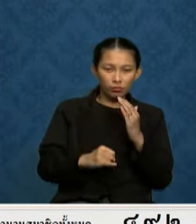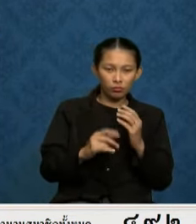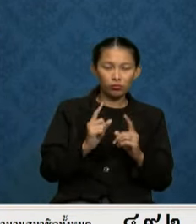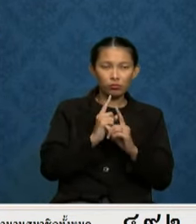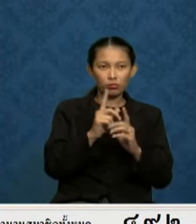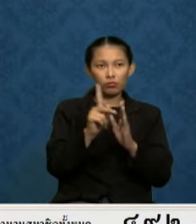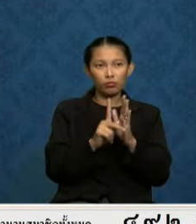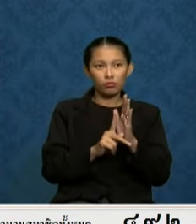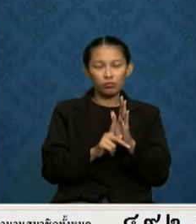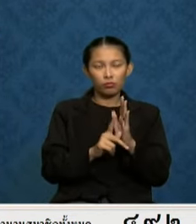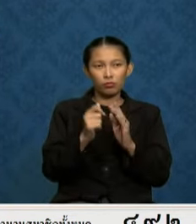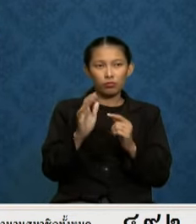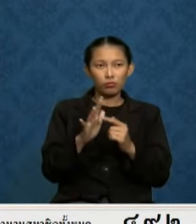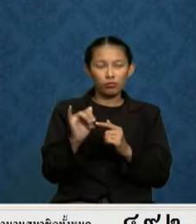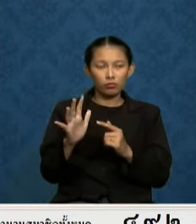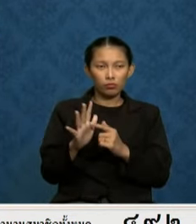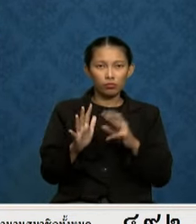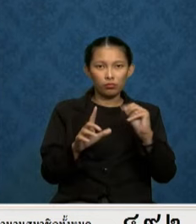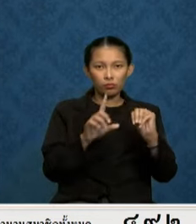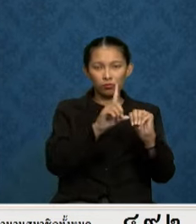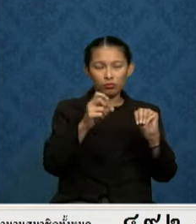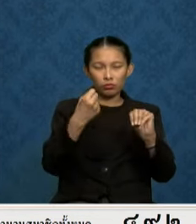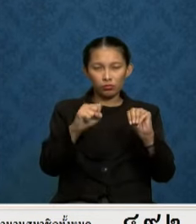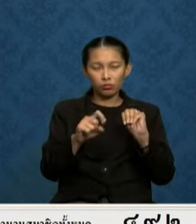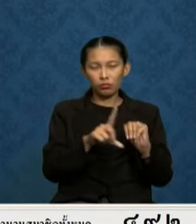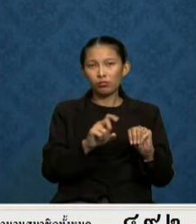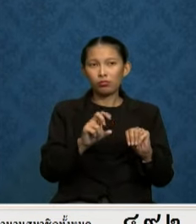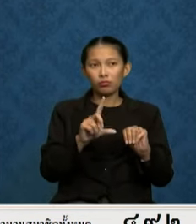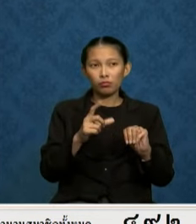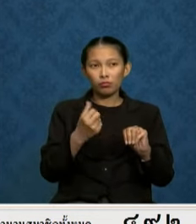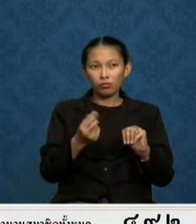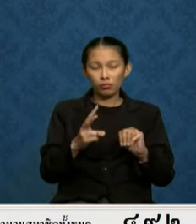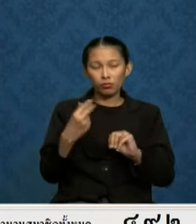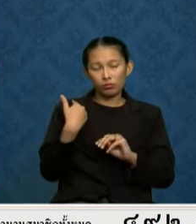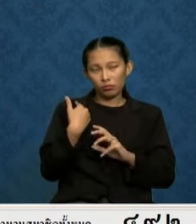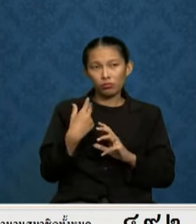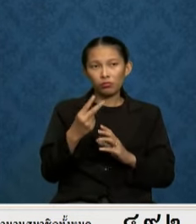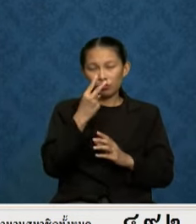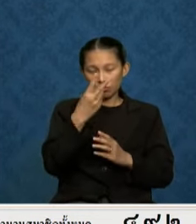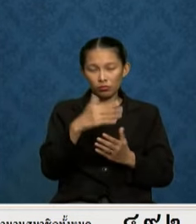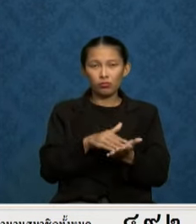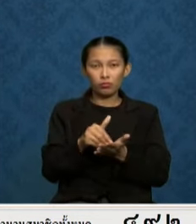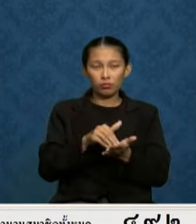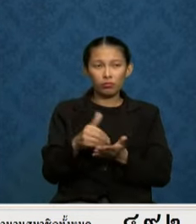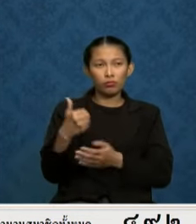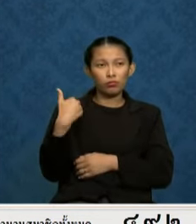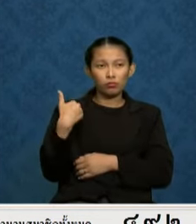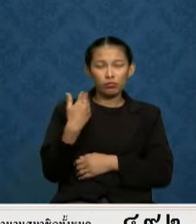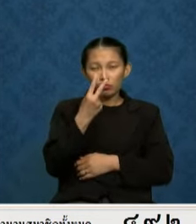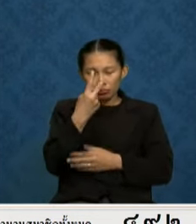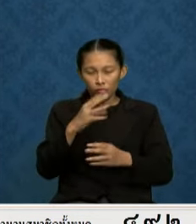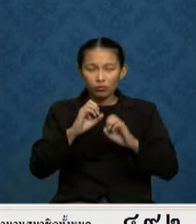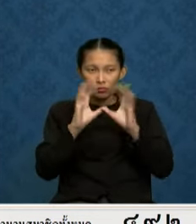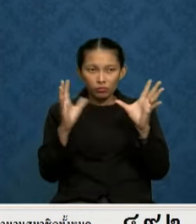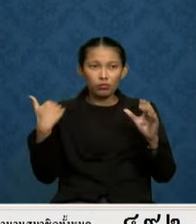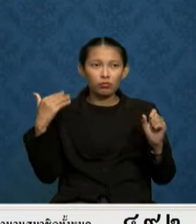ลมายอายานมาตา 110 และมาตา 12 นั้นังคงเป็นประเด็ที่ เปควออนไวอยู่คือมนชดทุกตอน